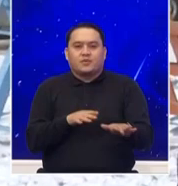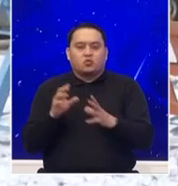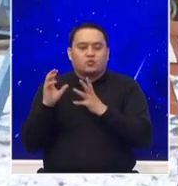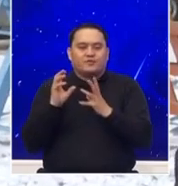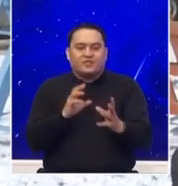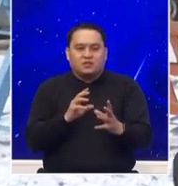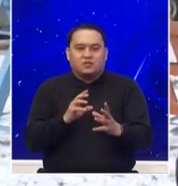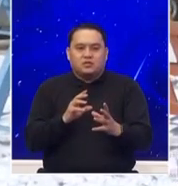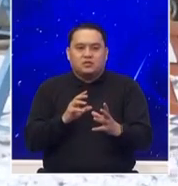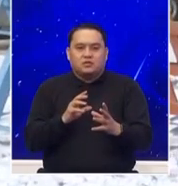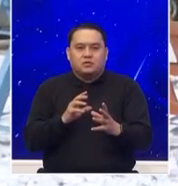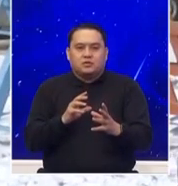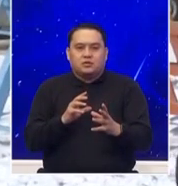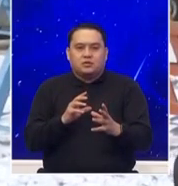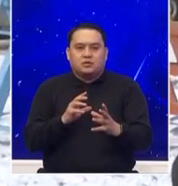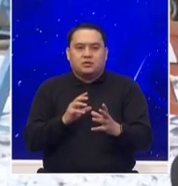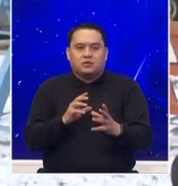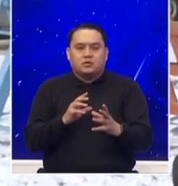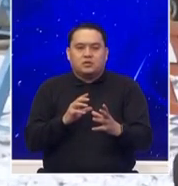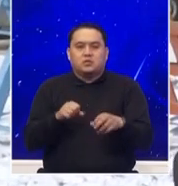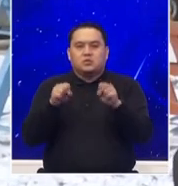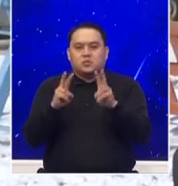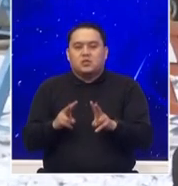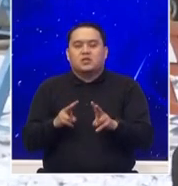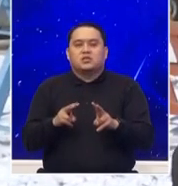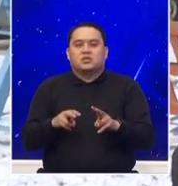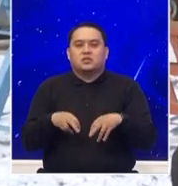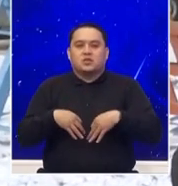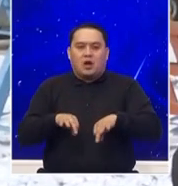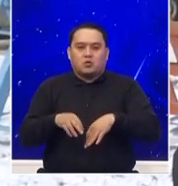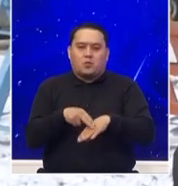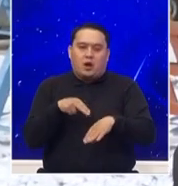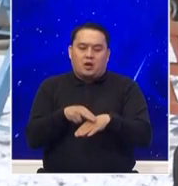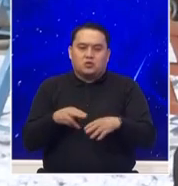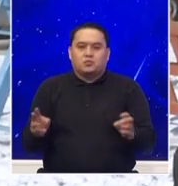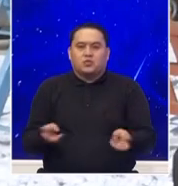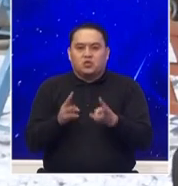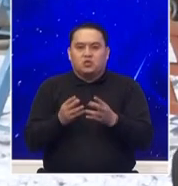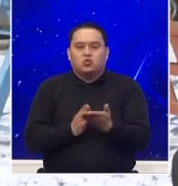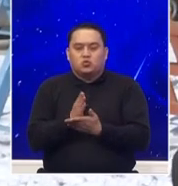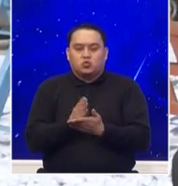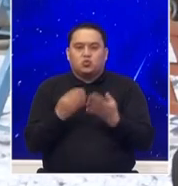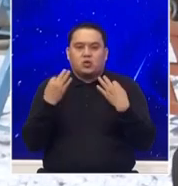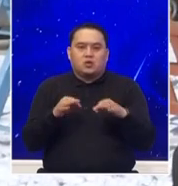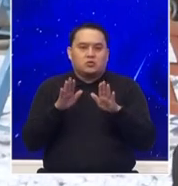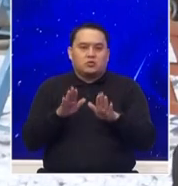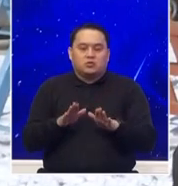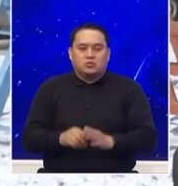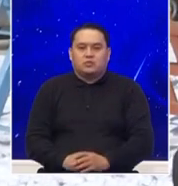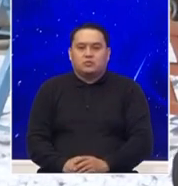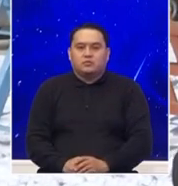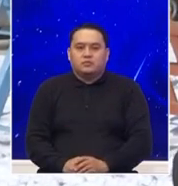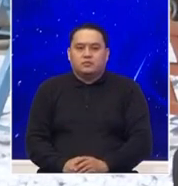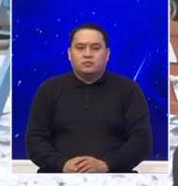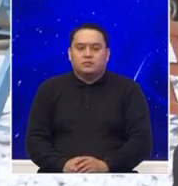транспортных средств, кроме спецтранспорта, полиции, пожарных служб, скорой помощи, а